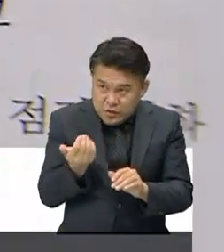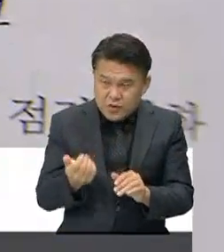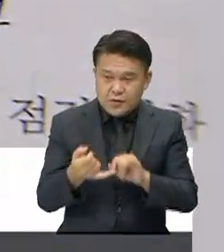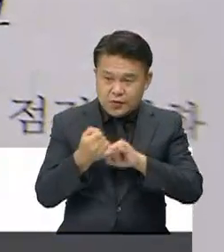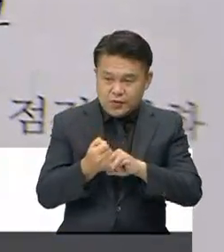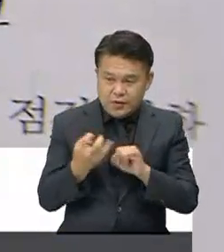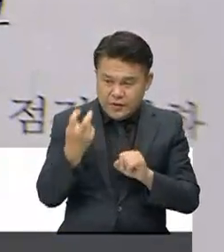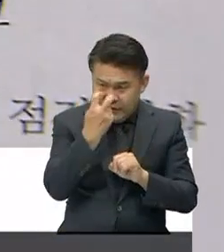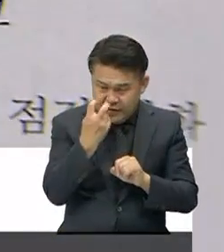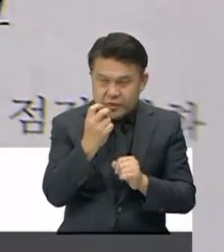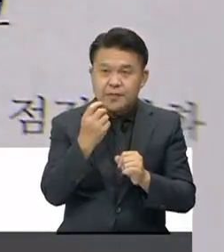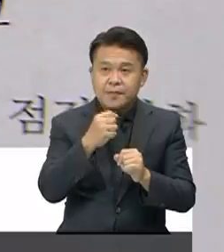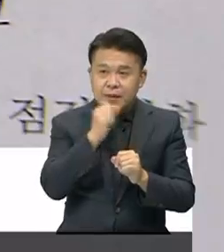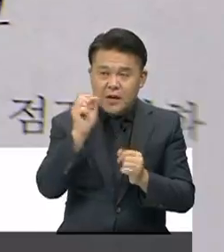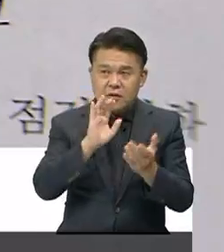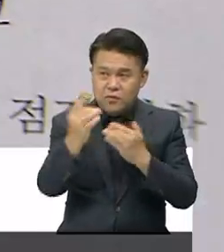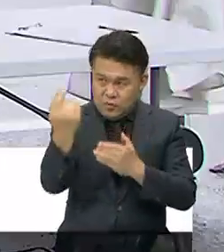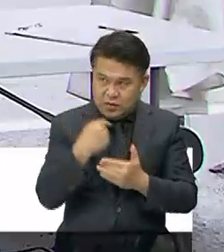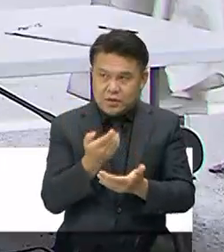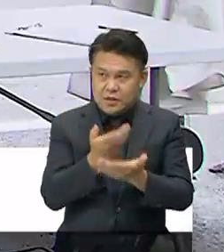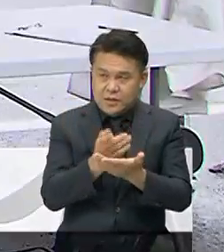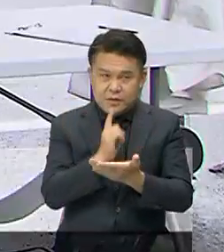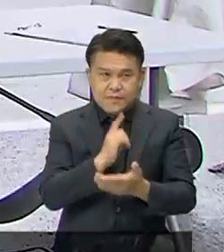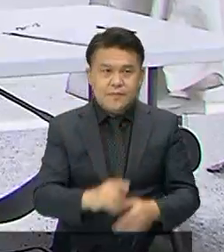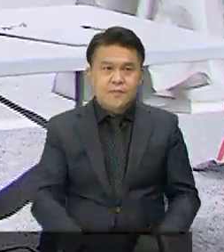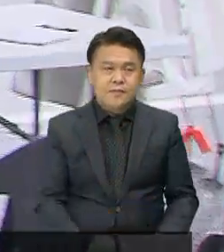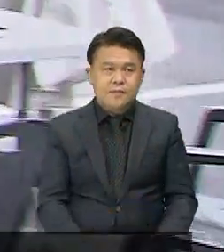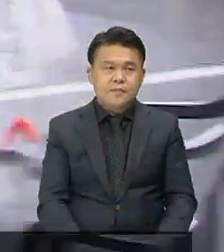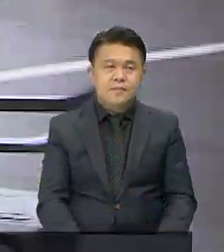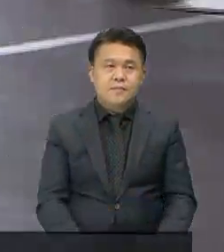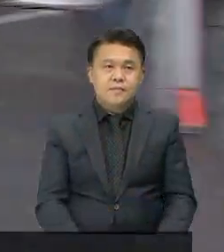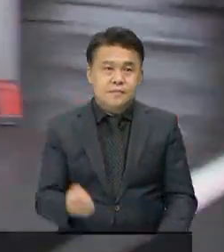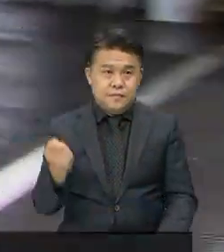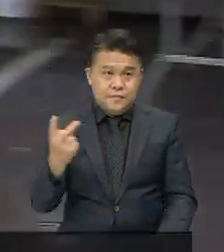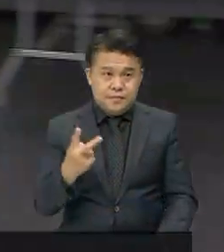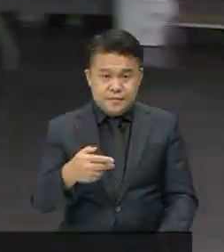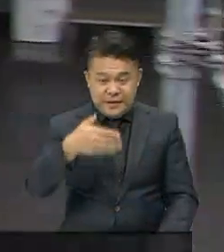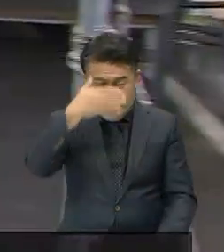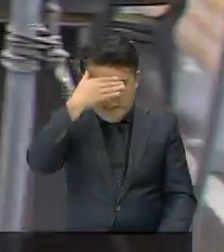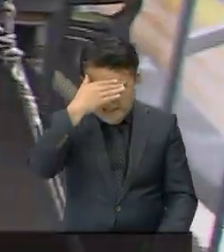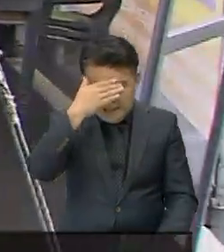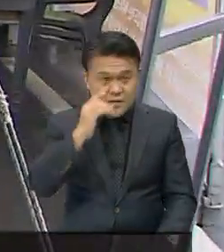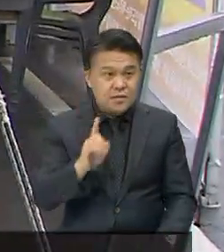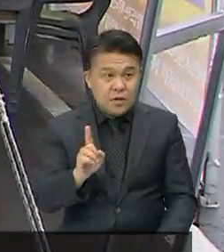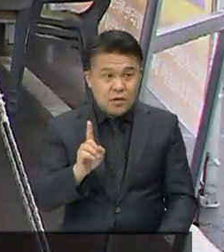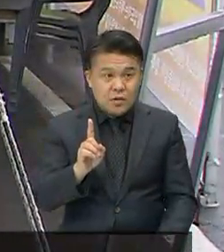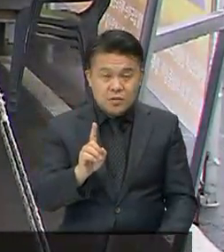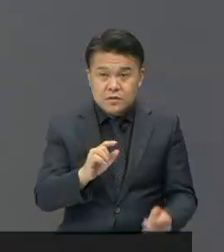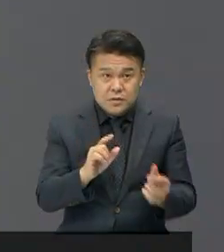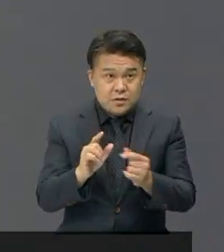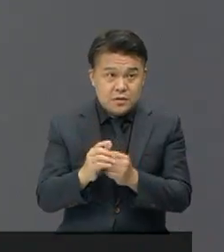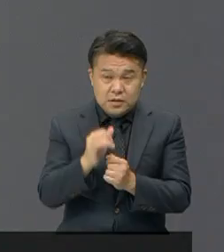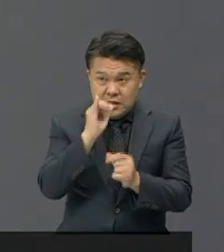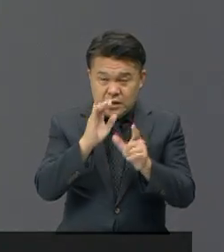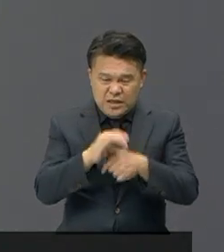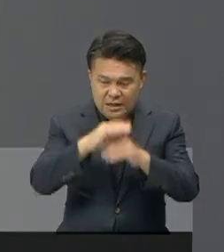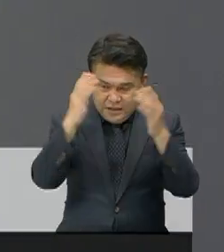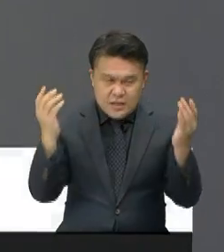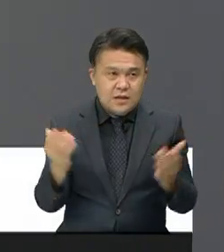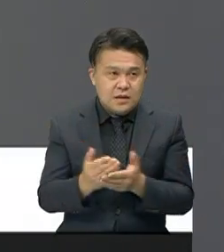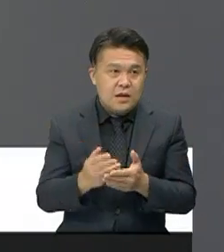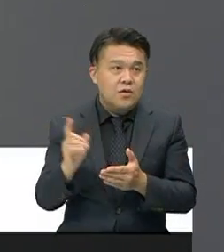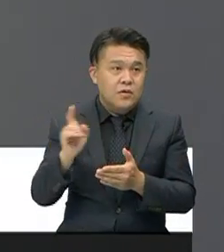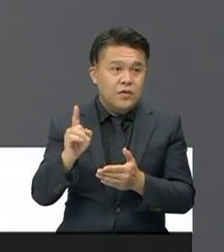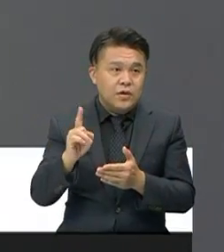받고 제주를 방문해 줄 것을 권고했습니다. 또 발열 측정이 된 경우 모든 일행이 제주공항